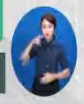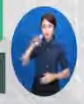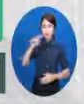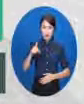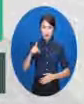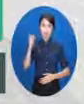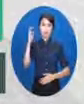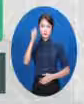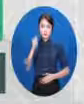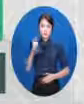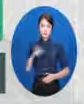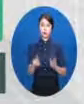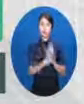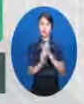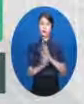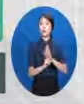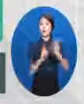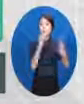모집합니다.